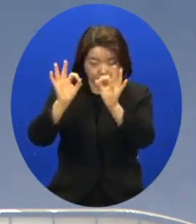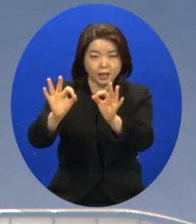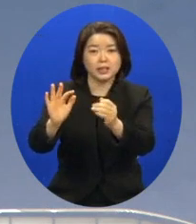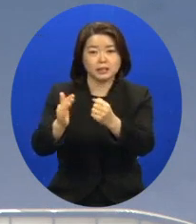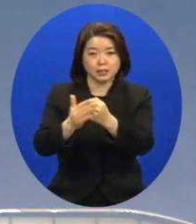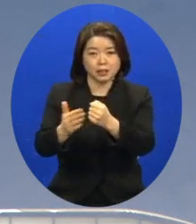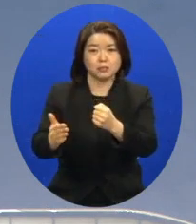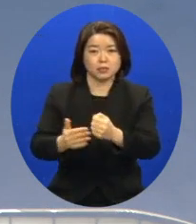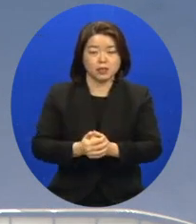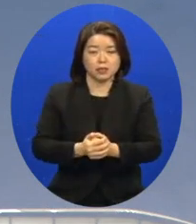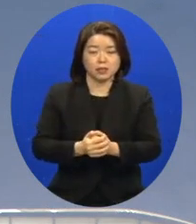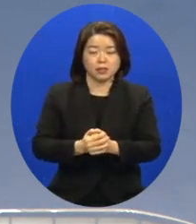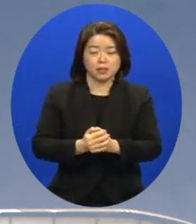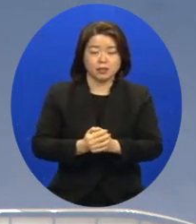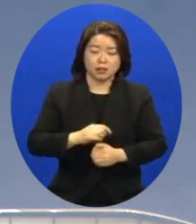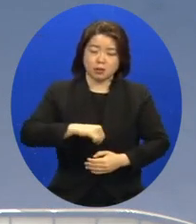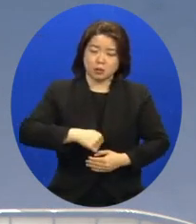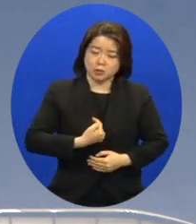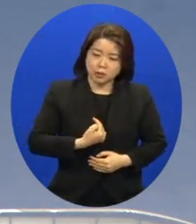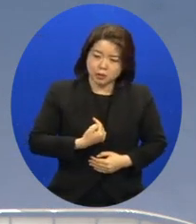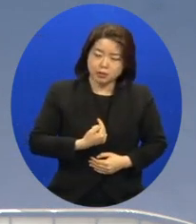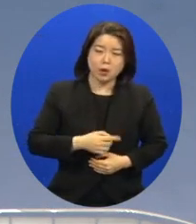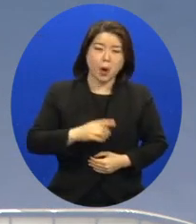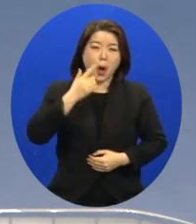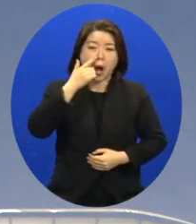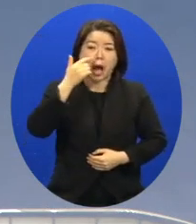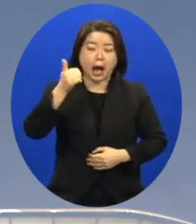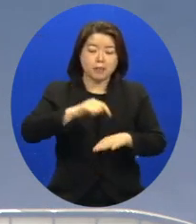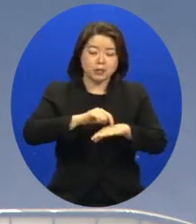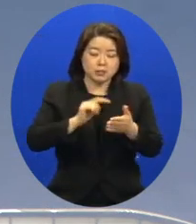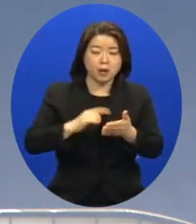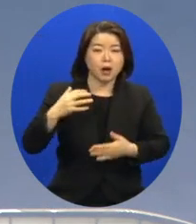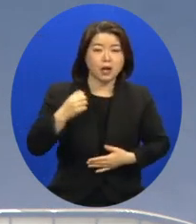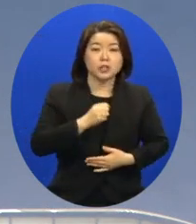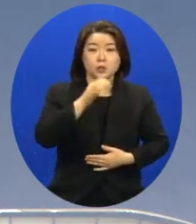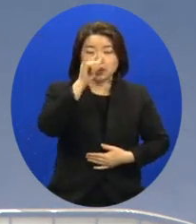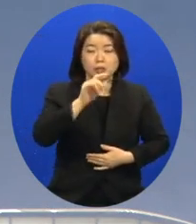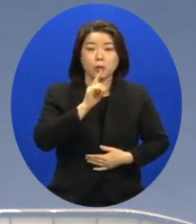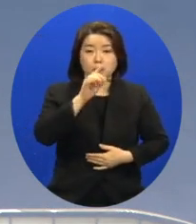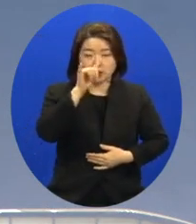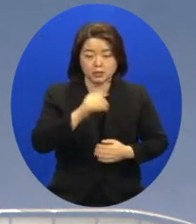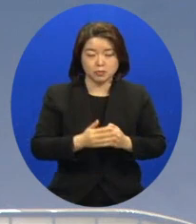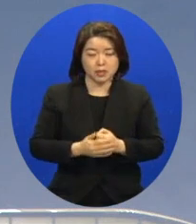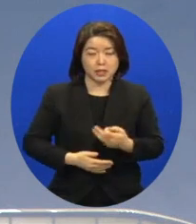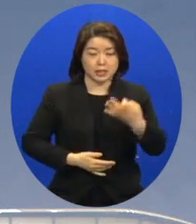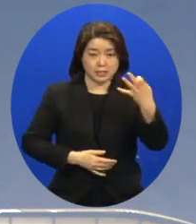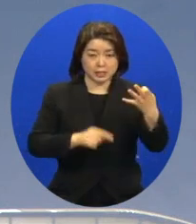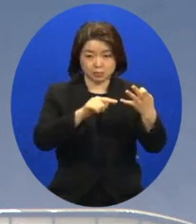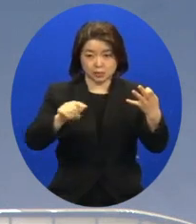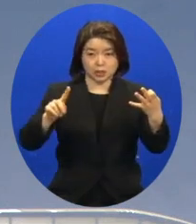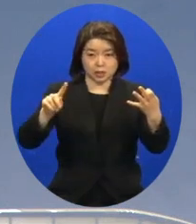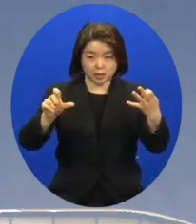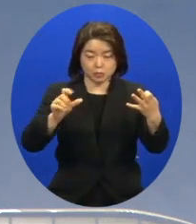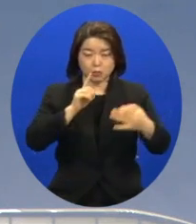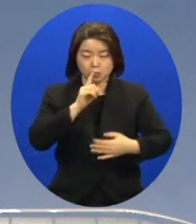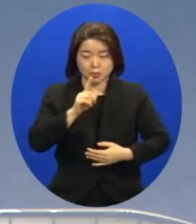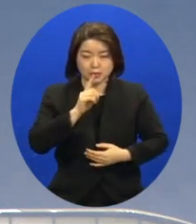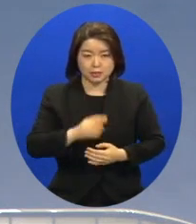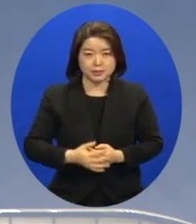바울은 자기는 아버지의 마음을 가지고 있다고 이야기했습니다. 14절 15절에 이렇게